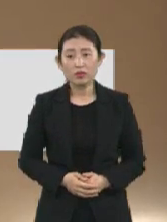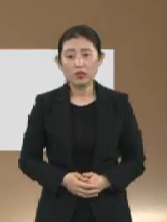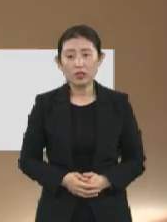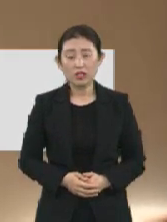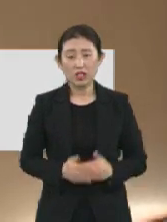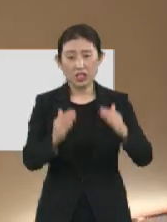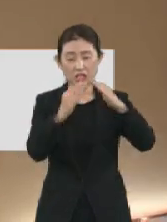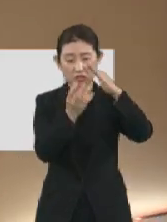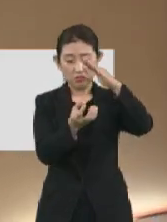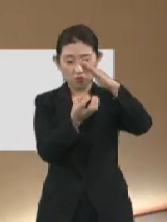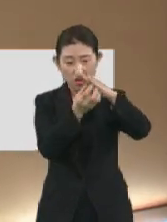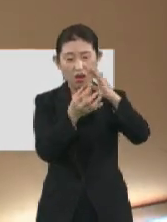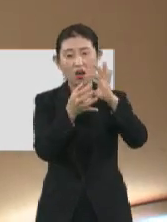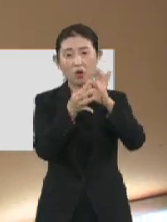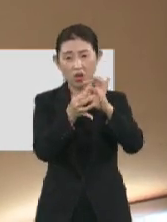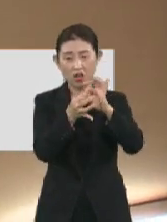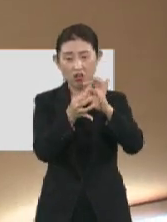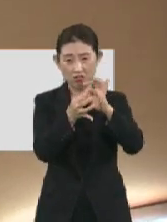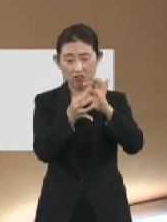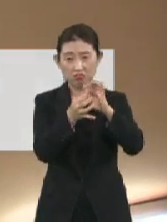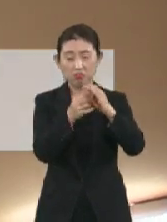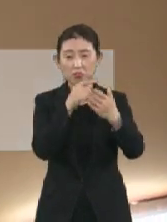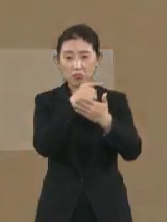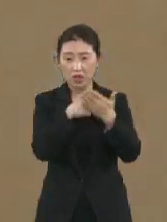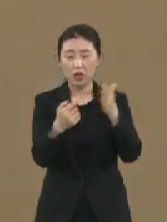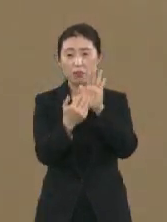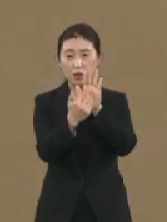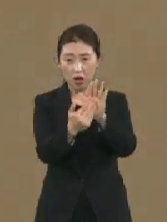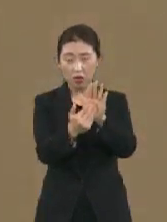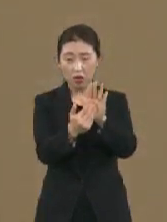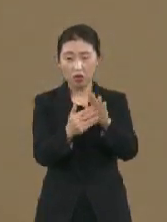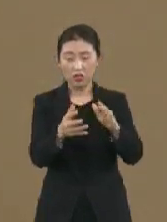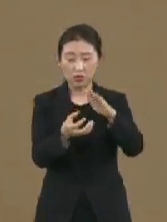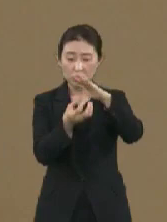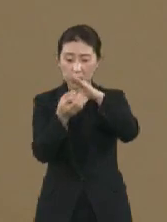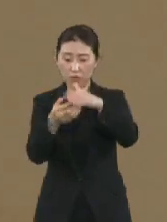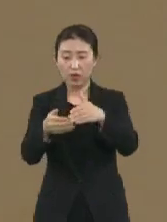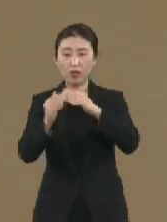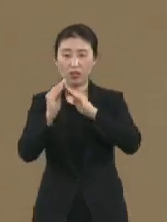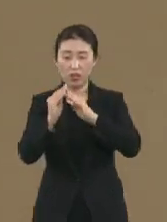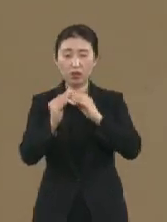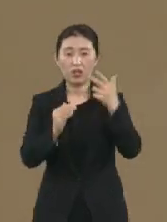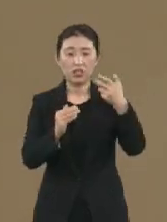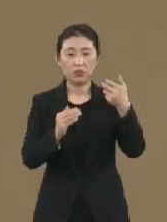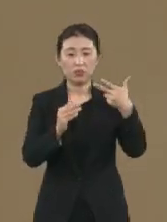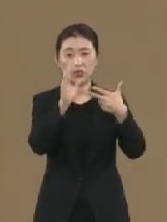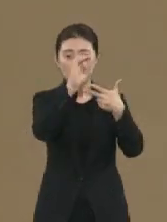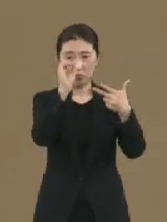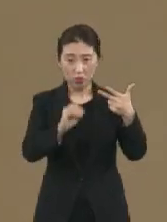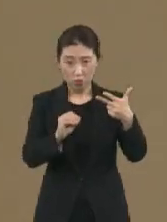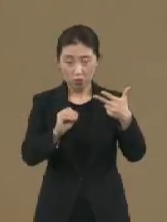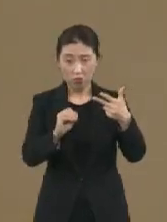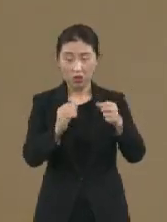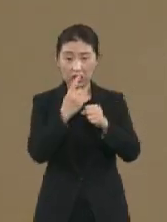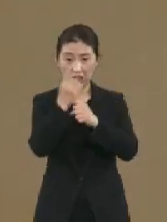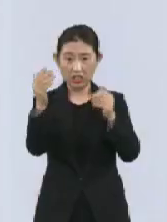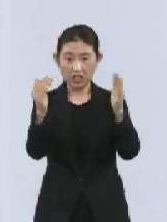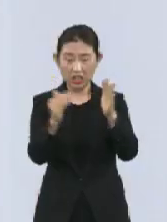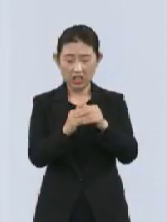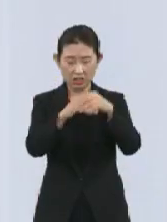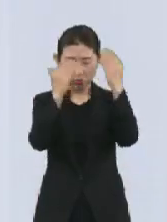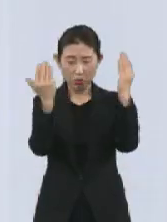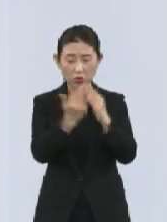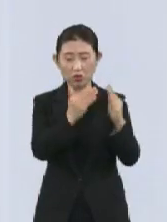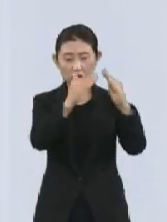주택 화재 안전 사각지대를 없애기 위해 현재 77.5% 인대 전에 화재경보기 보급률을 내년까지